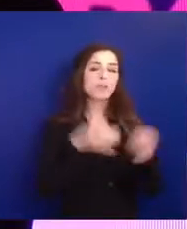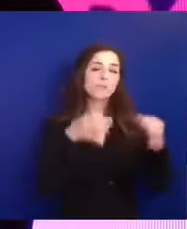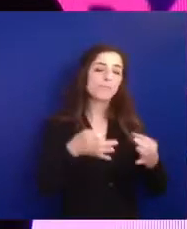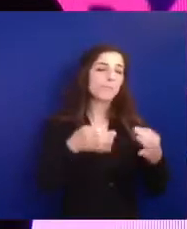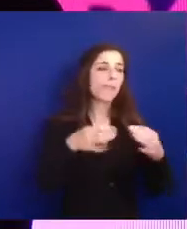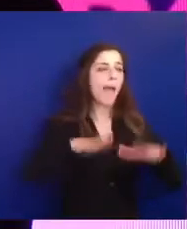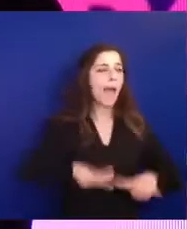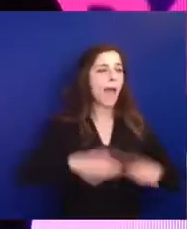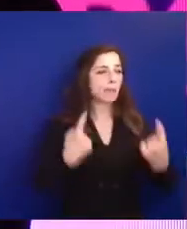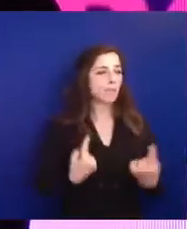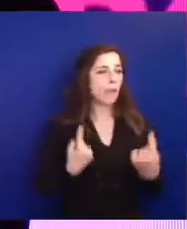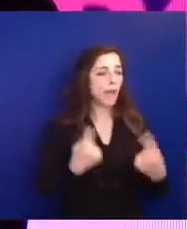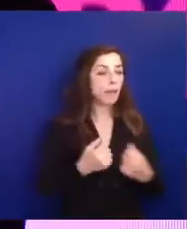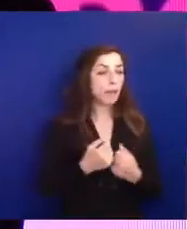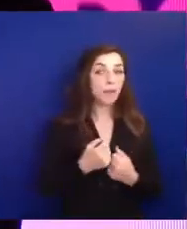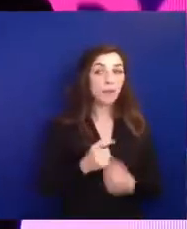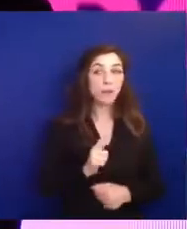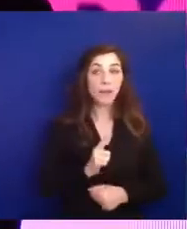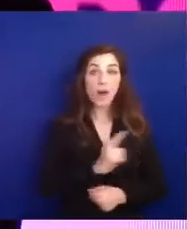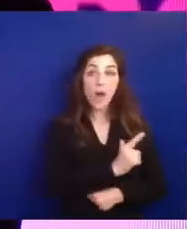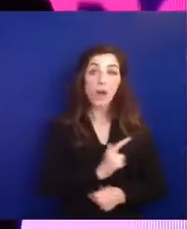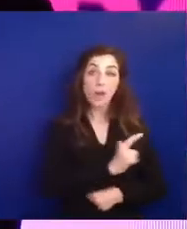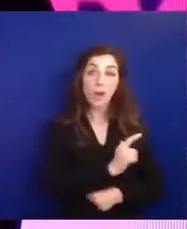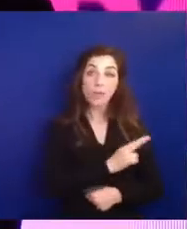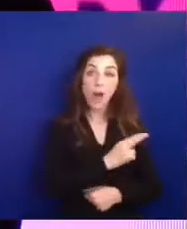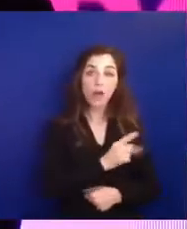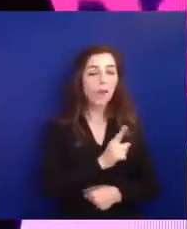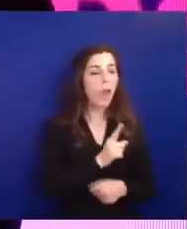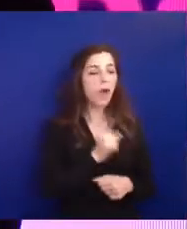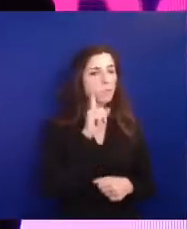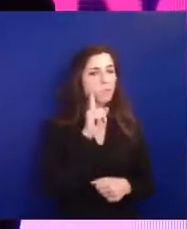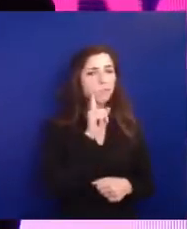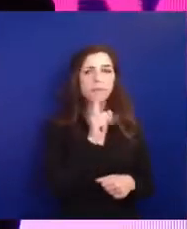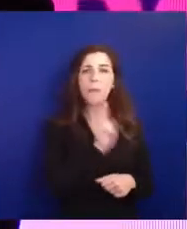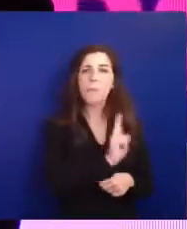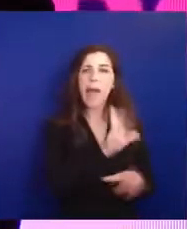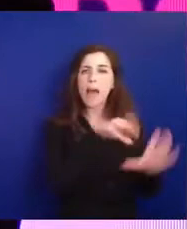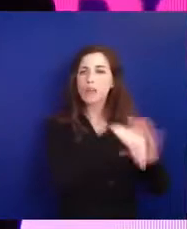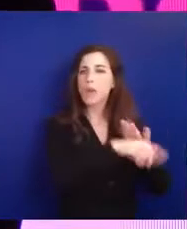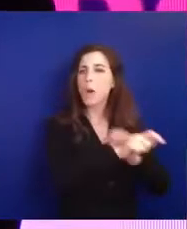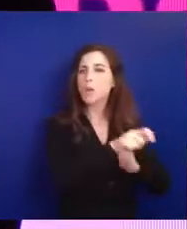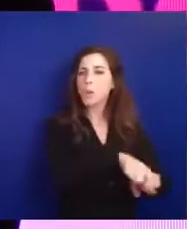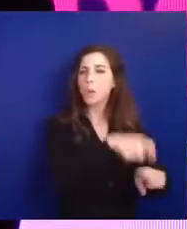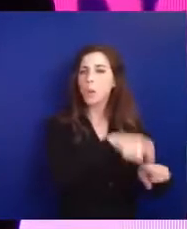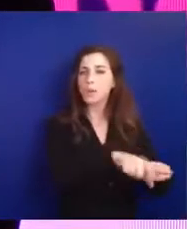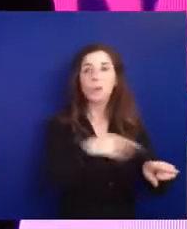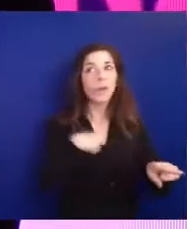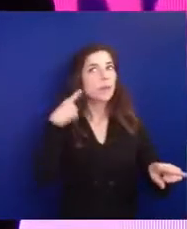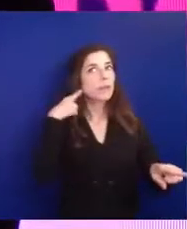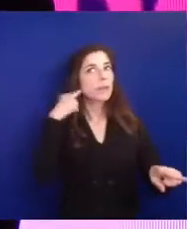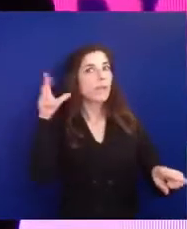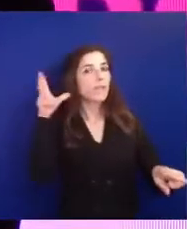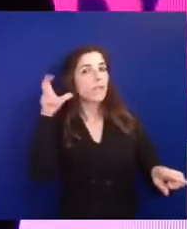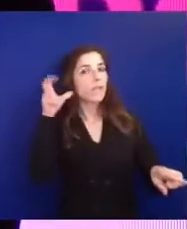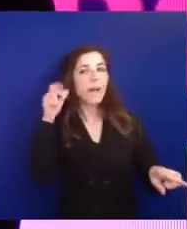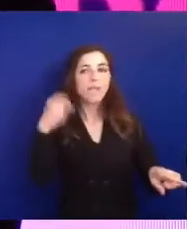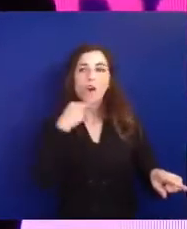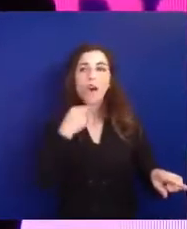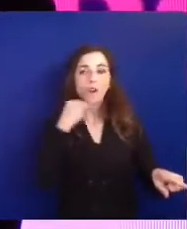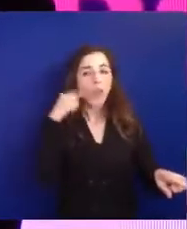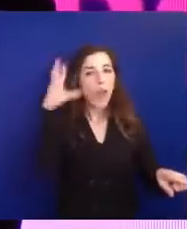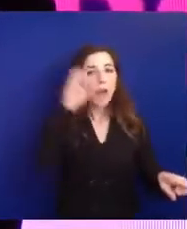noi eravamo sempre chiusa nel bagno potevamo capire cosa stava accadendo sentendo le loro voci arrivo